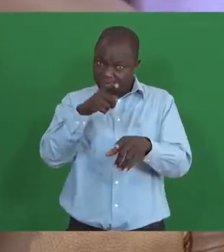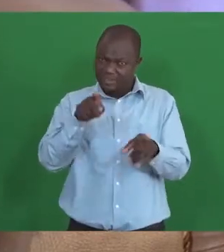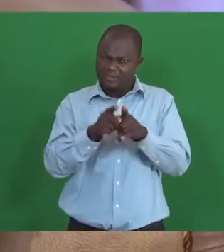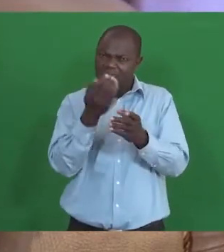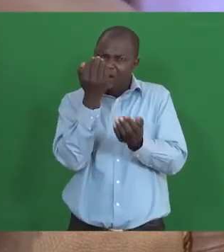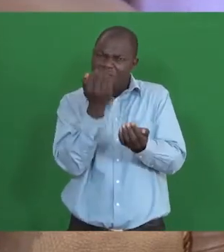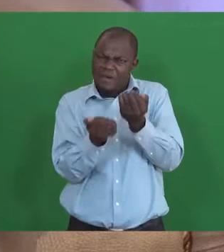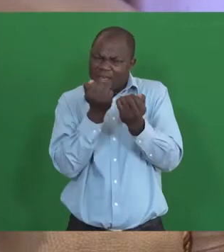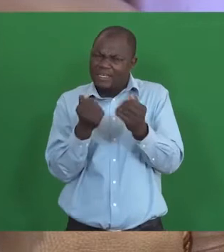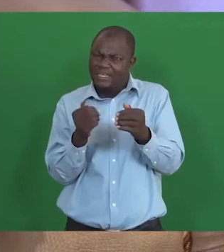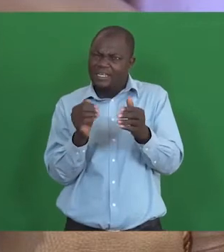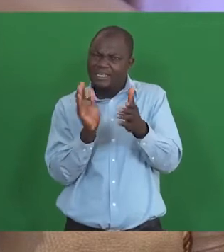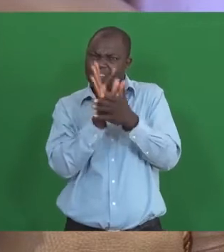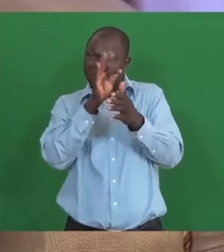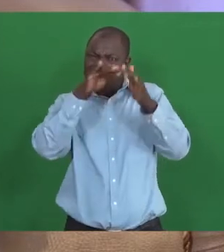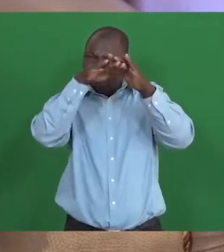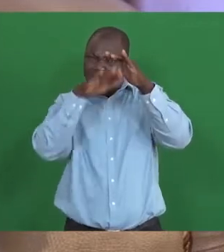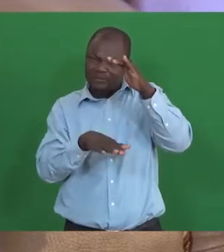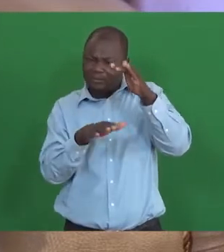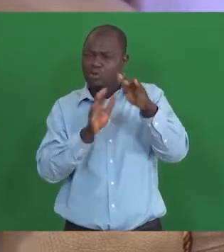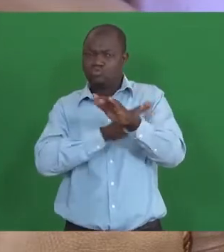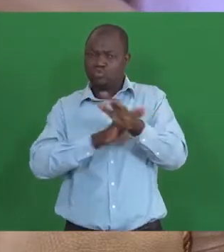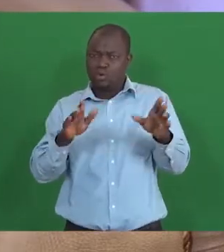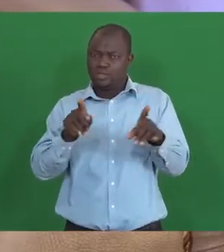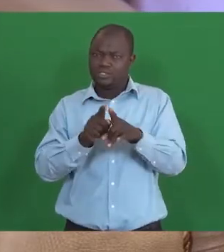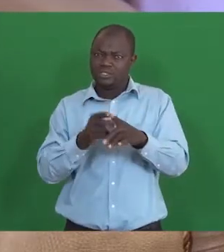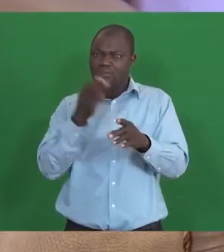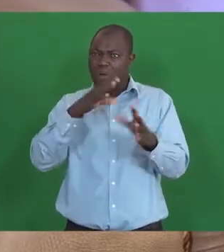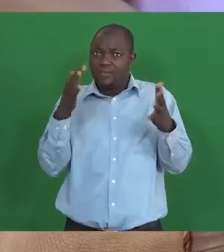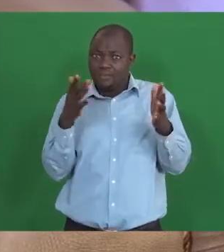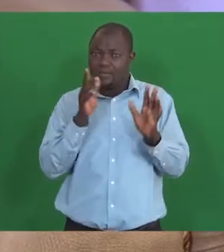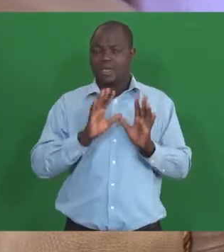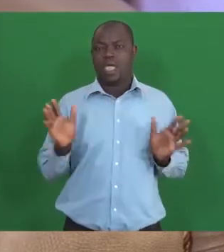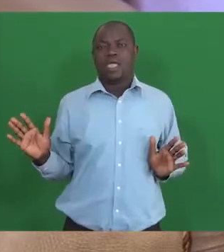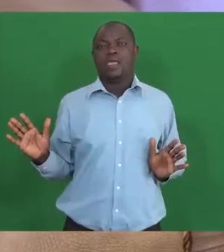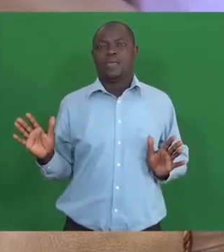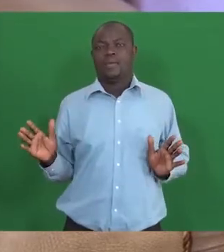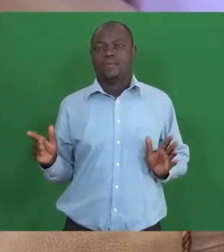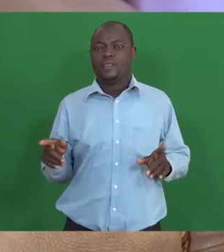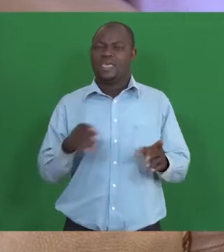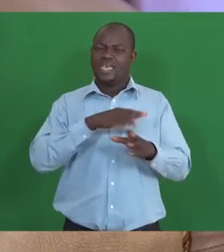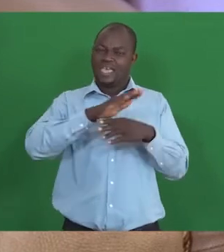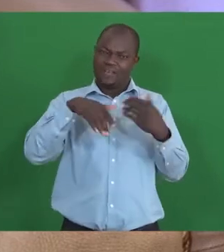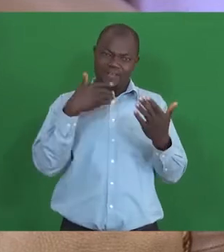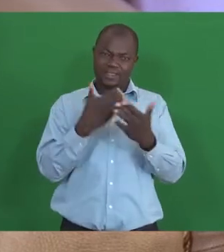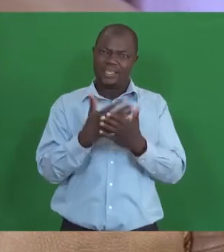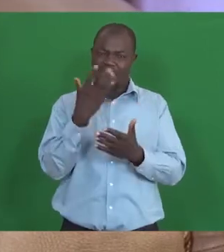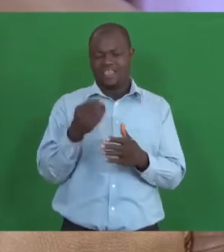vane makore ari pasi pemakore akati. Kana kuti zvaakubuda izvi hazvidi vanhu vanotya vanovhunduka